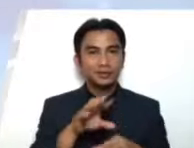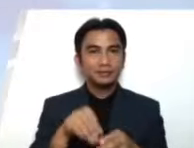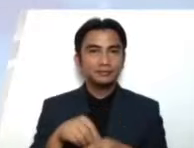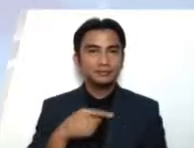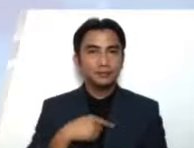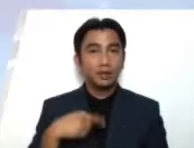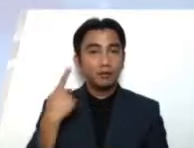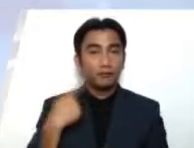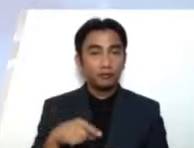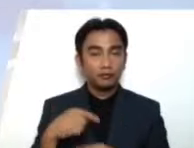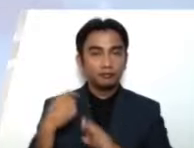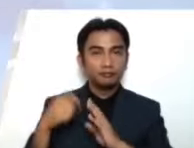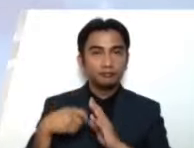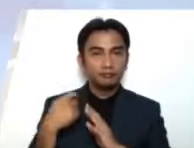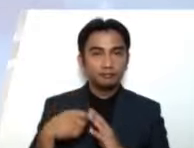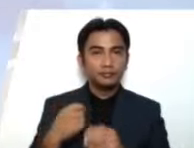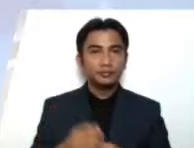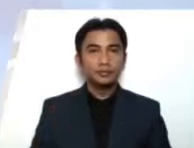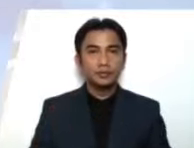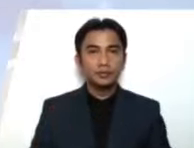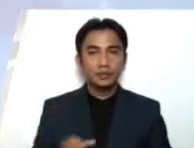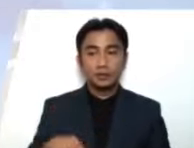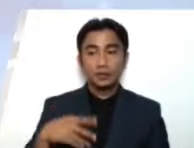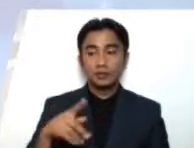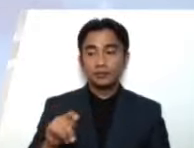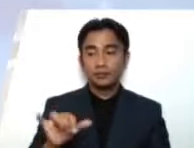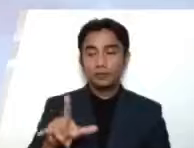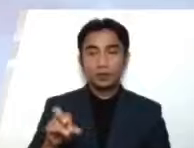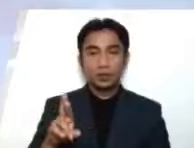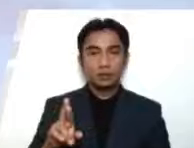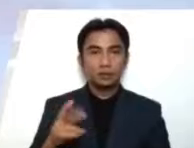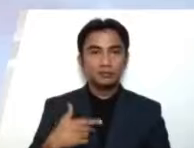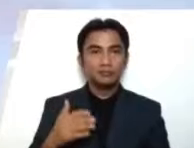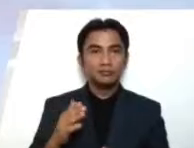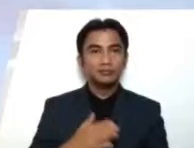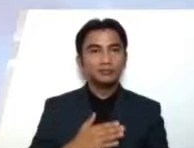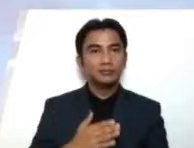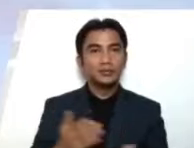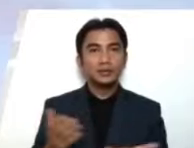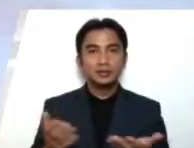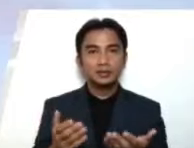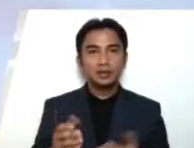sa concert ni Taylor Swift sa London. May report si Lars Santiago.